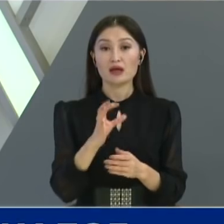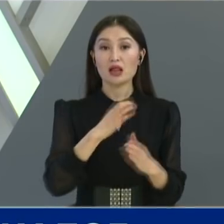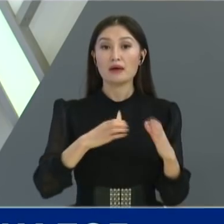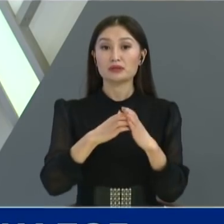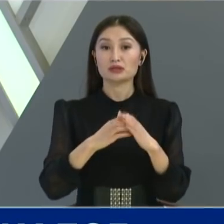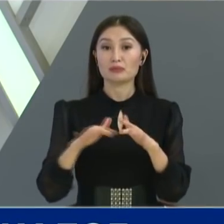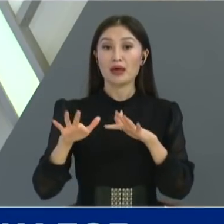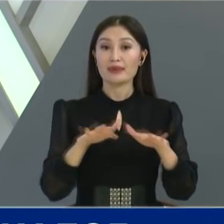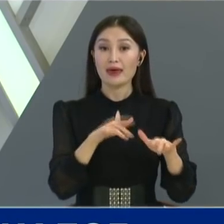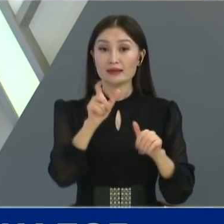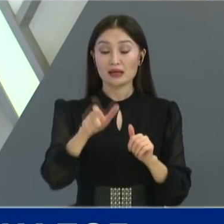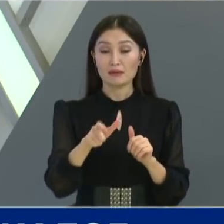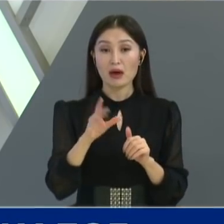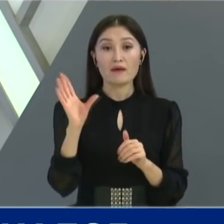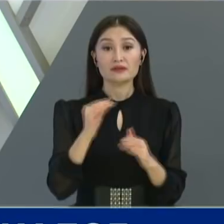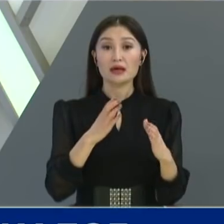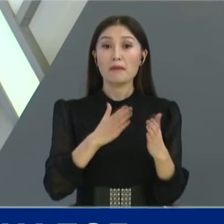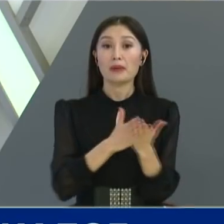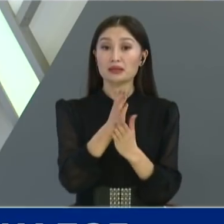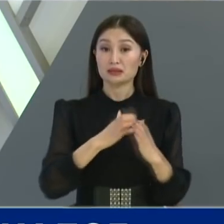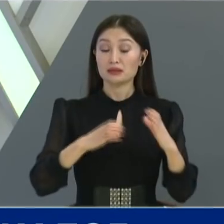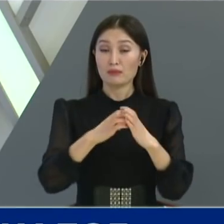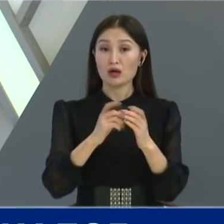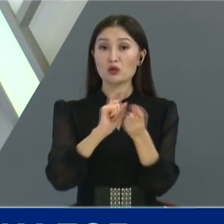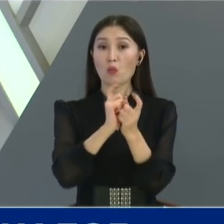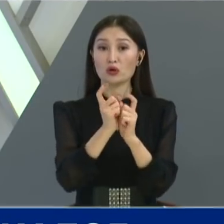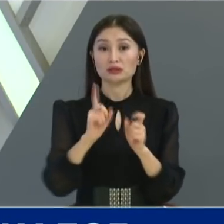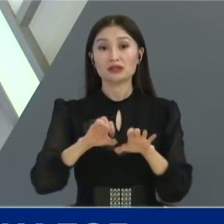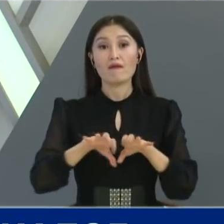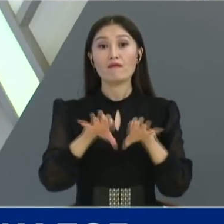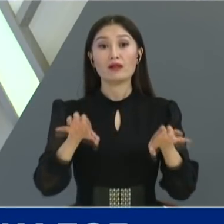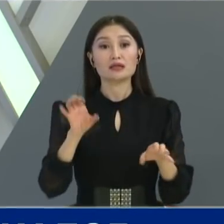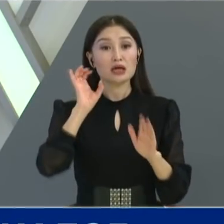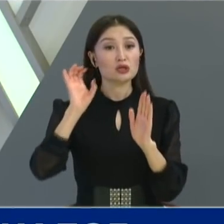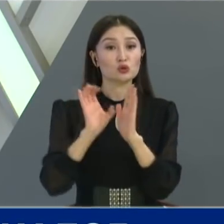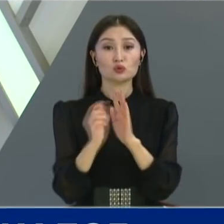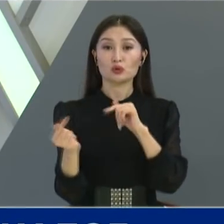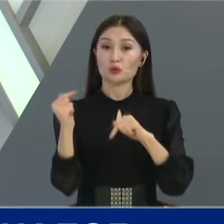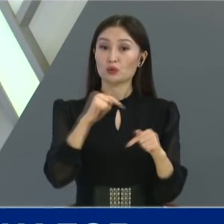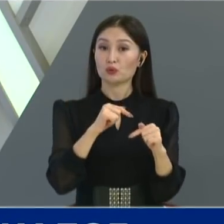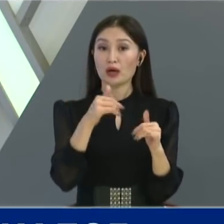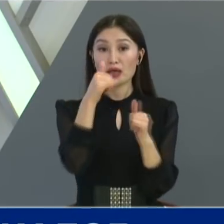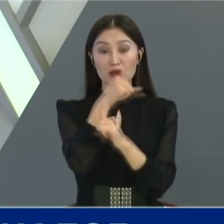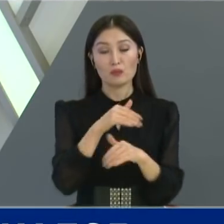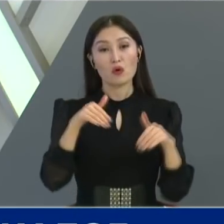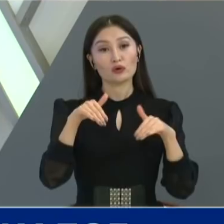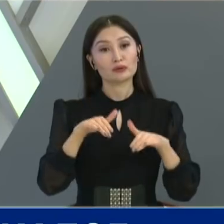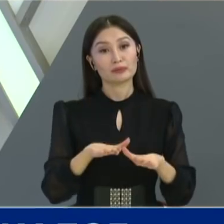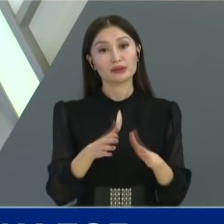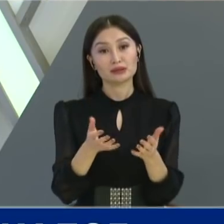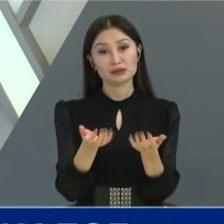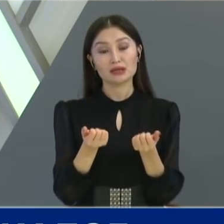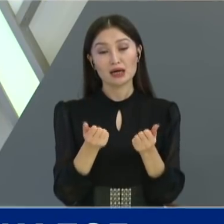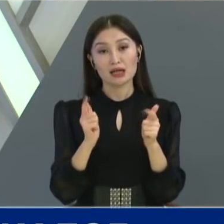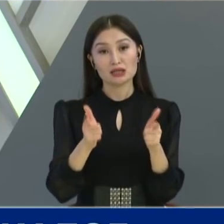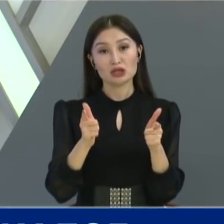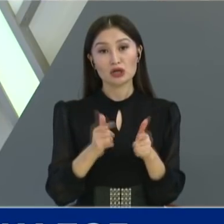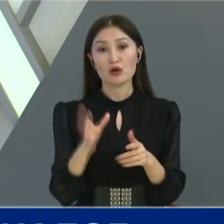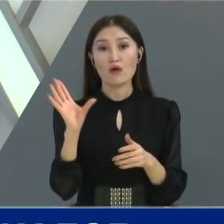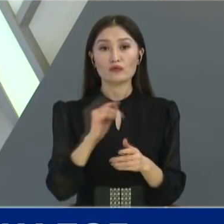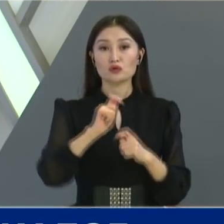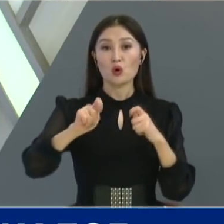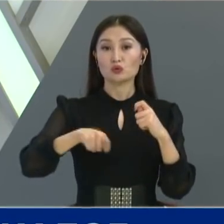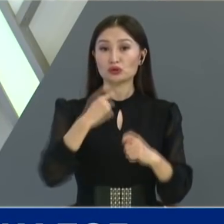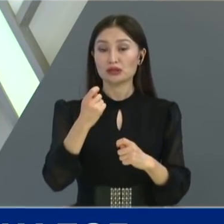общественными деятелями. Все политические партии борются за власть, не слушают друг друга и не могут прийти к соглашению. Все наносит